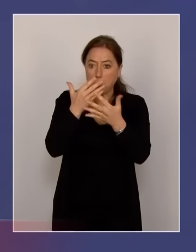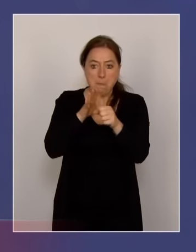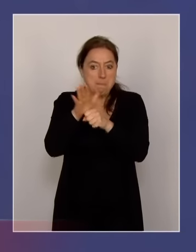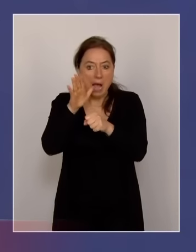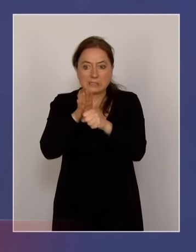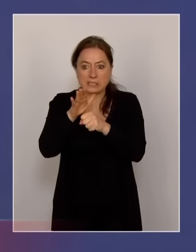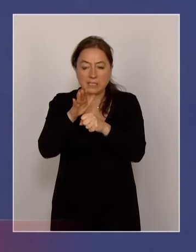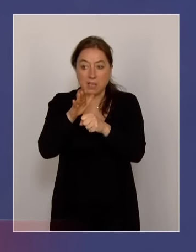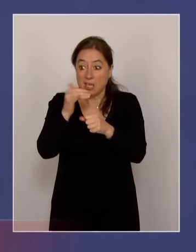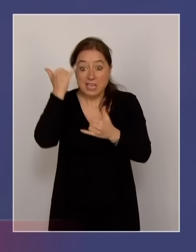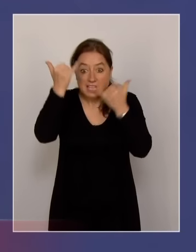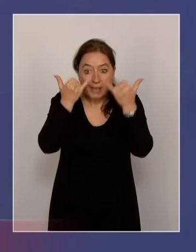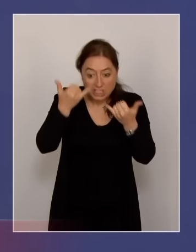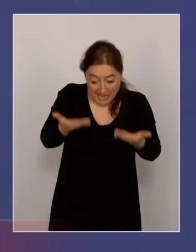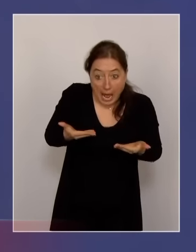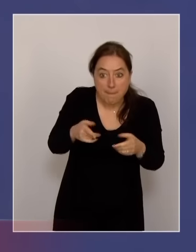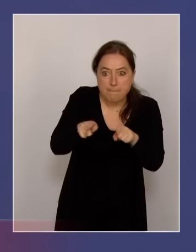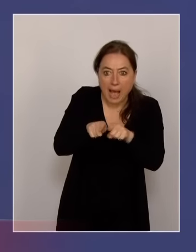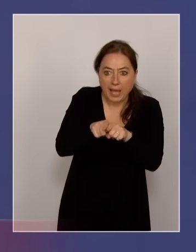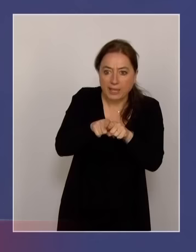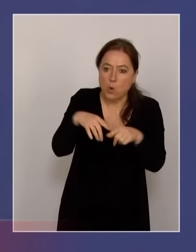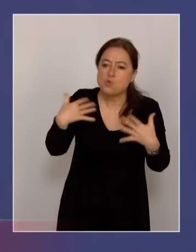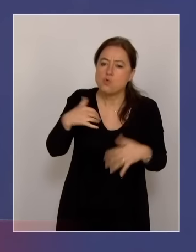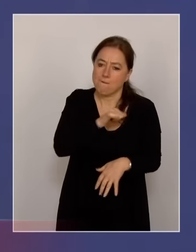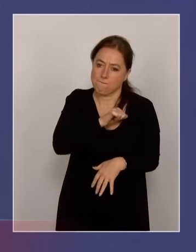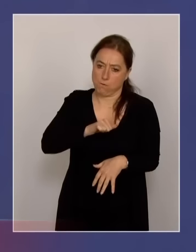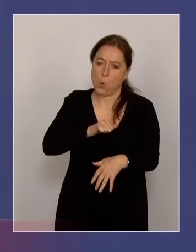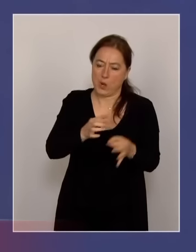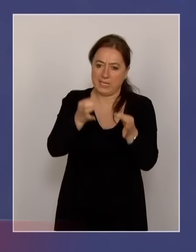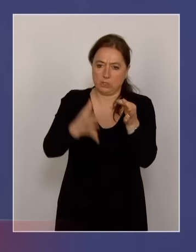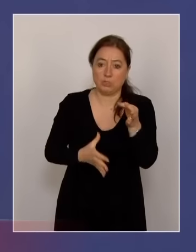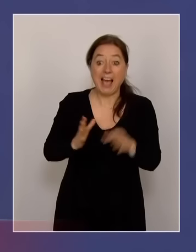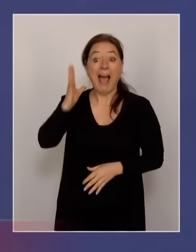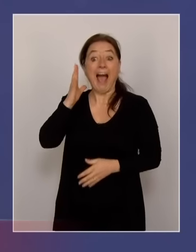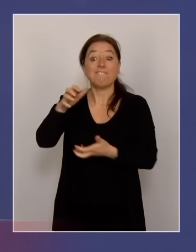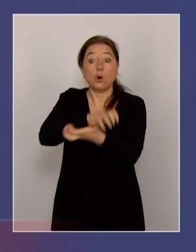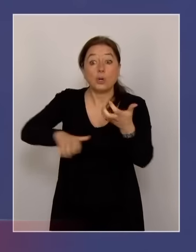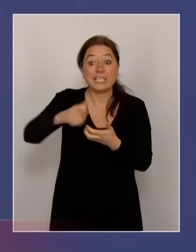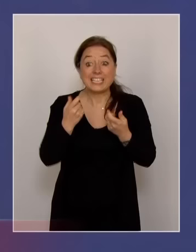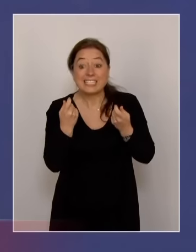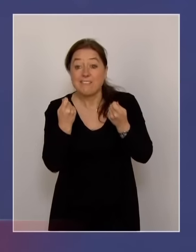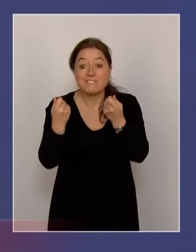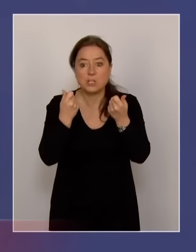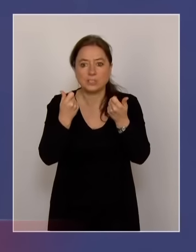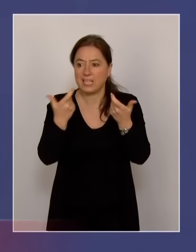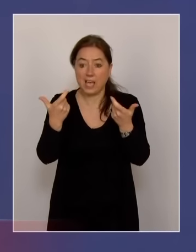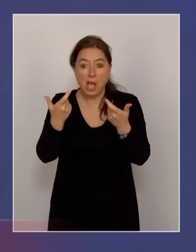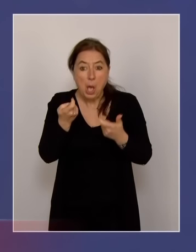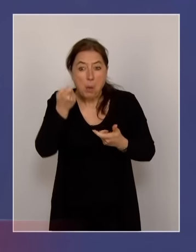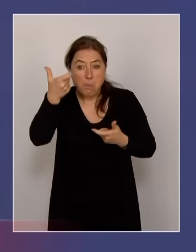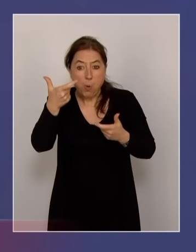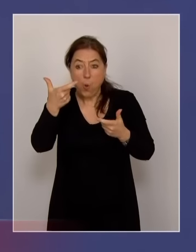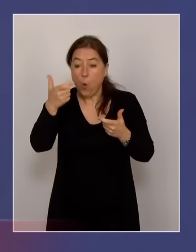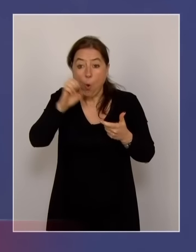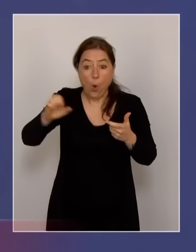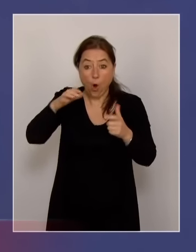La crise financière, nous l'avions abordée divisée et en étant peu souverains. Et c'est pour ça que nous avons mis, oserais